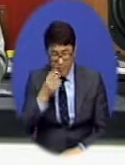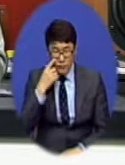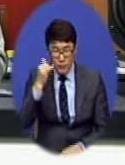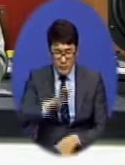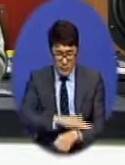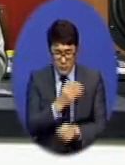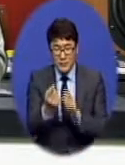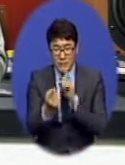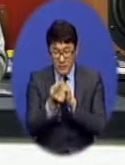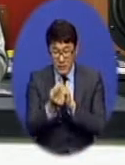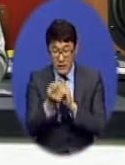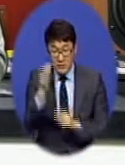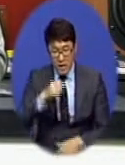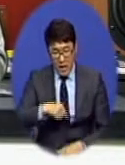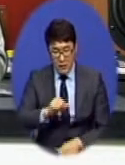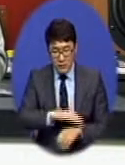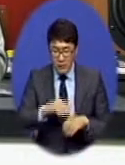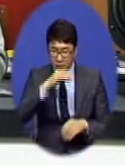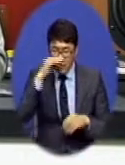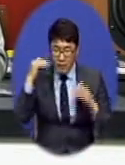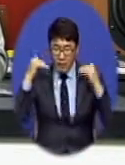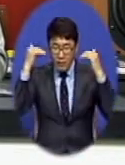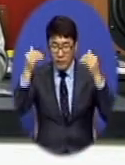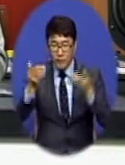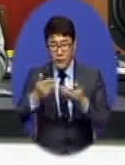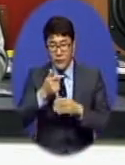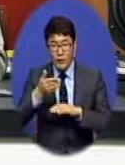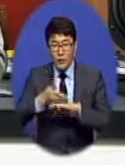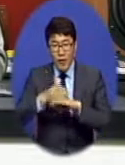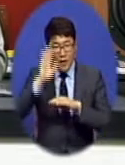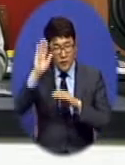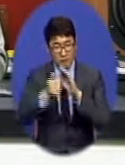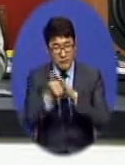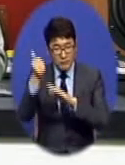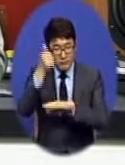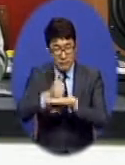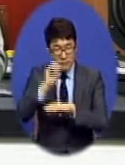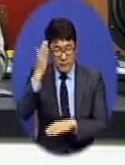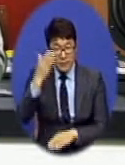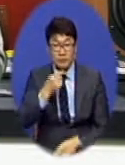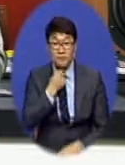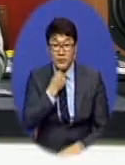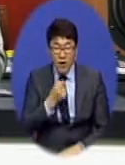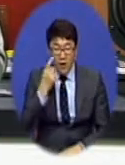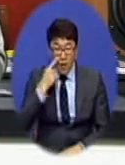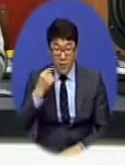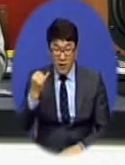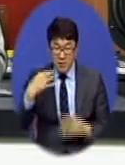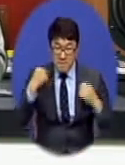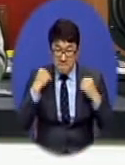만나서. 근데 우리 아들이 잘 커져서 고맙고 잘 되기를 바래. 우리 아들. 엄마가 화이팅